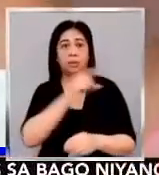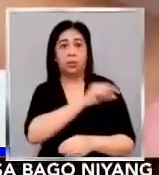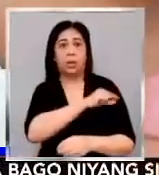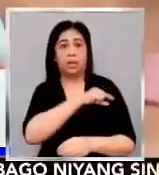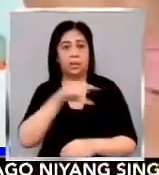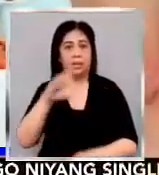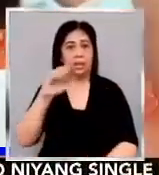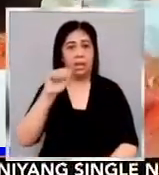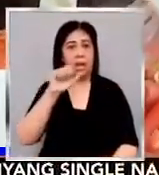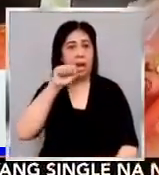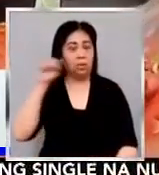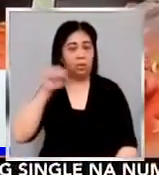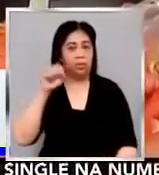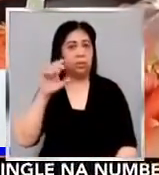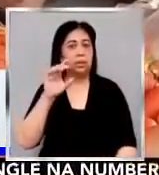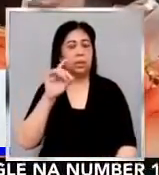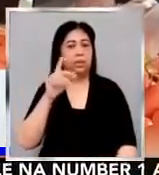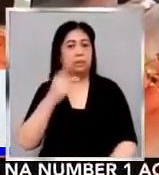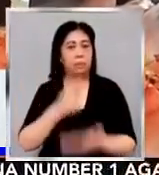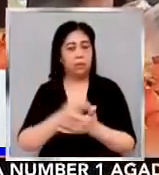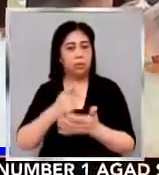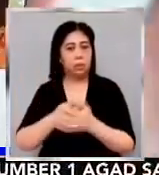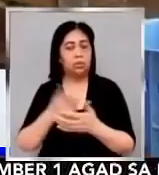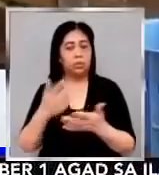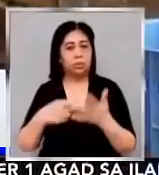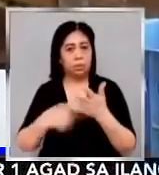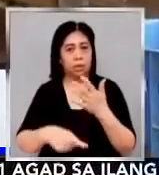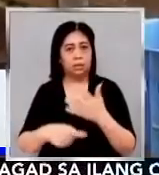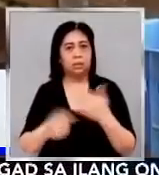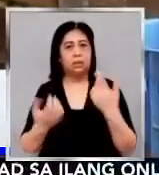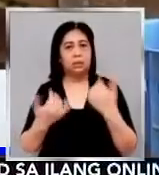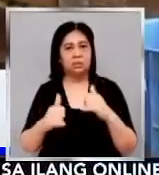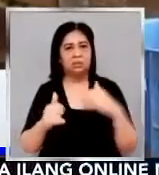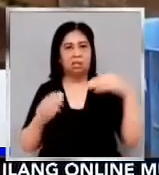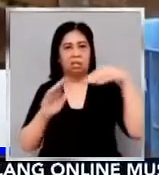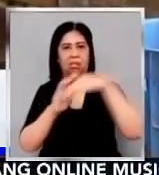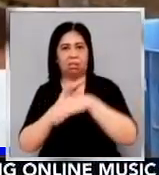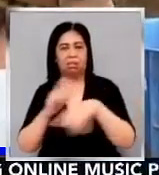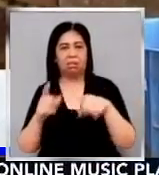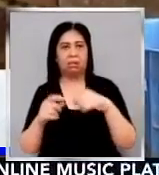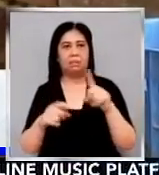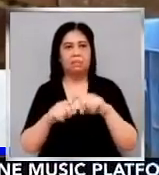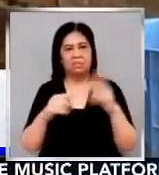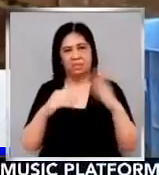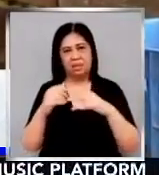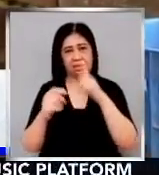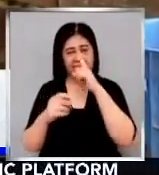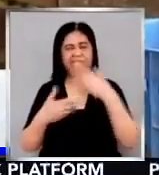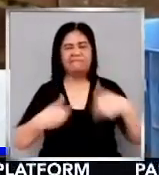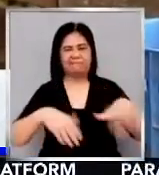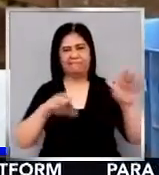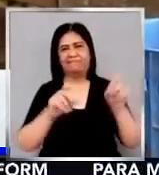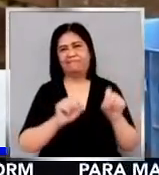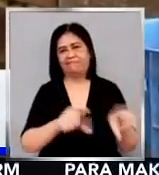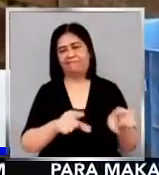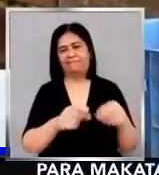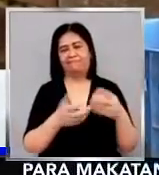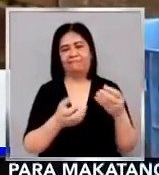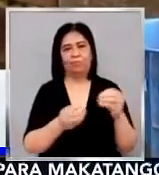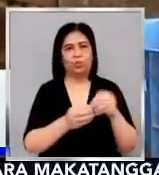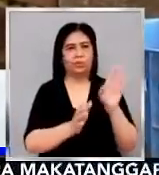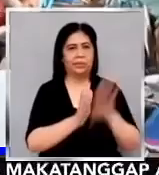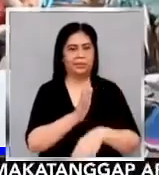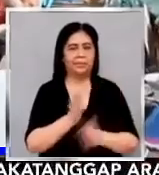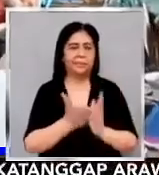nasa 80 pesos pataas ang presyo, bagsak na rin. Kesa naman po mabulok, binibenta na po namin. Kahit pa paano, huwag lang